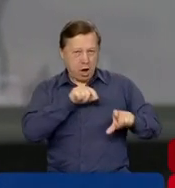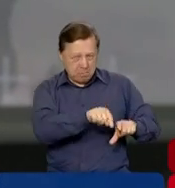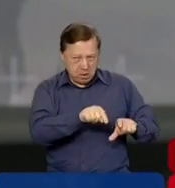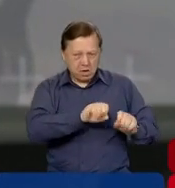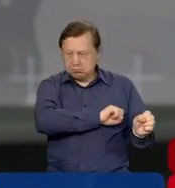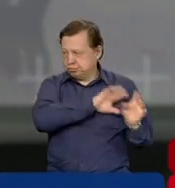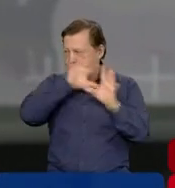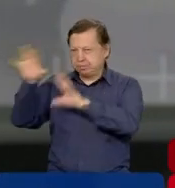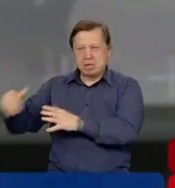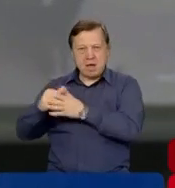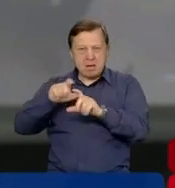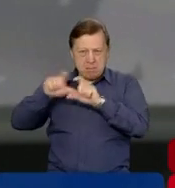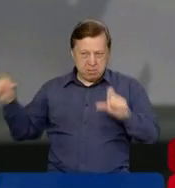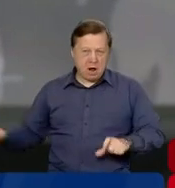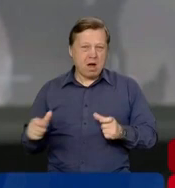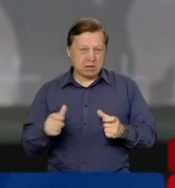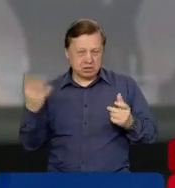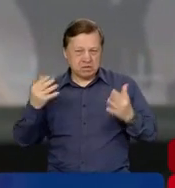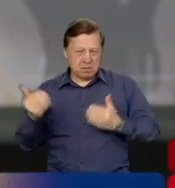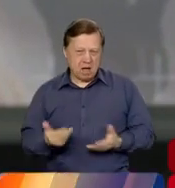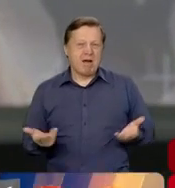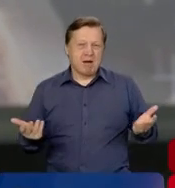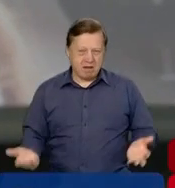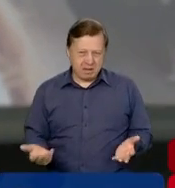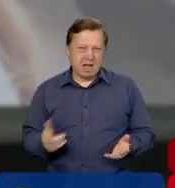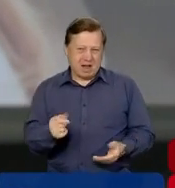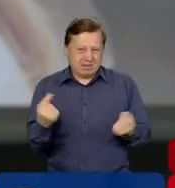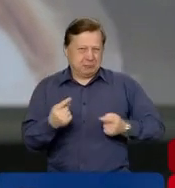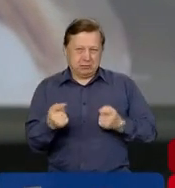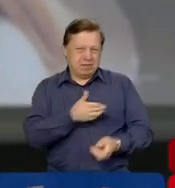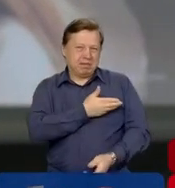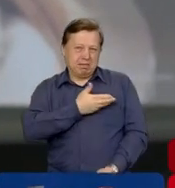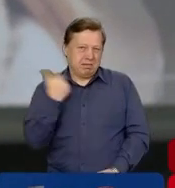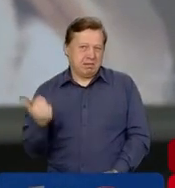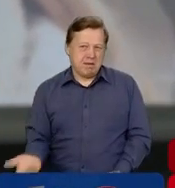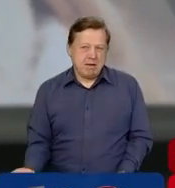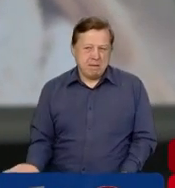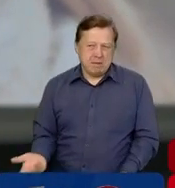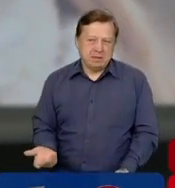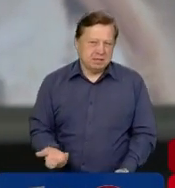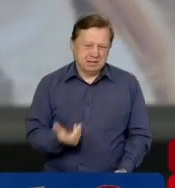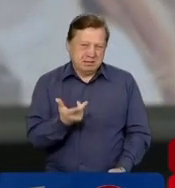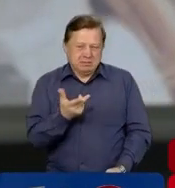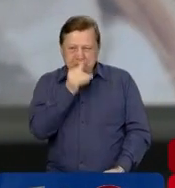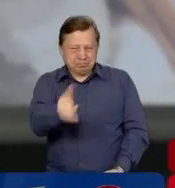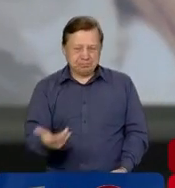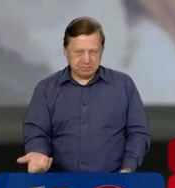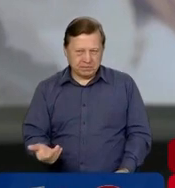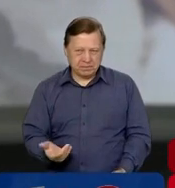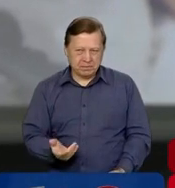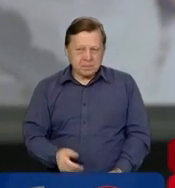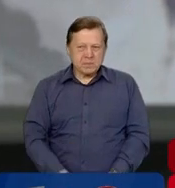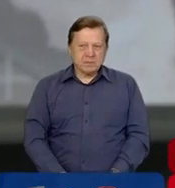kropelki dotarły na te ponad tych 9 metrów. No takiej sytuacji, taka sytuacja wydaje mi się raczej zupełnie